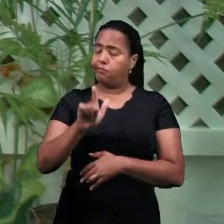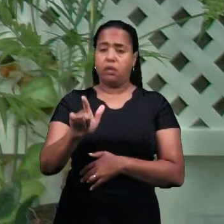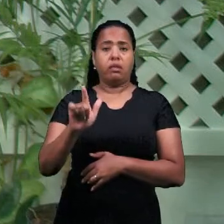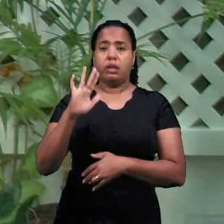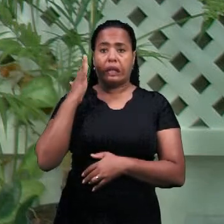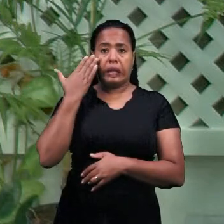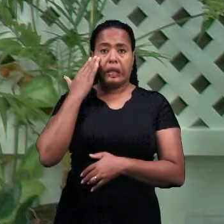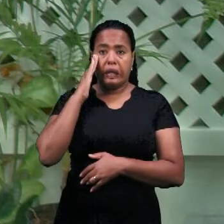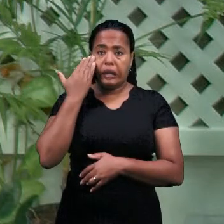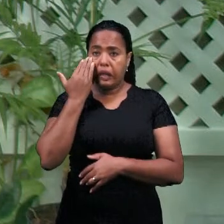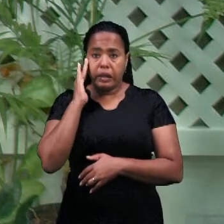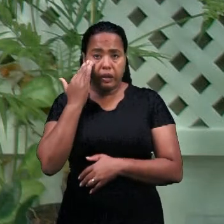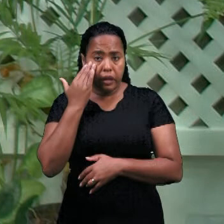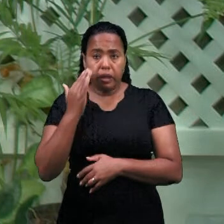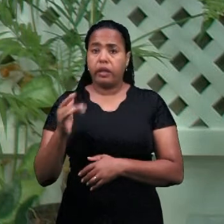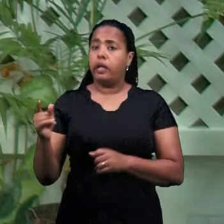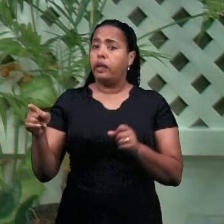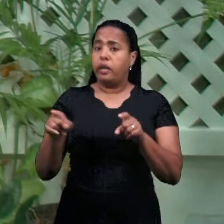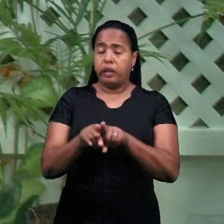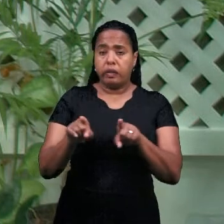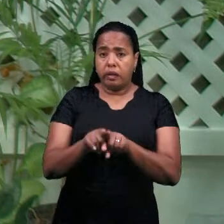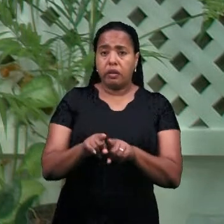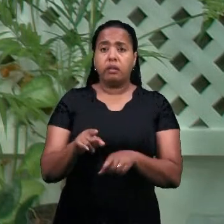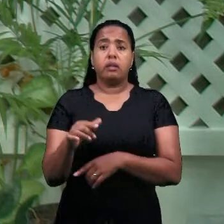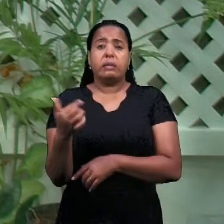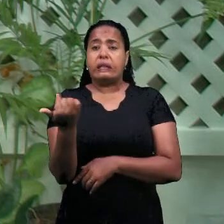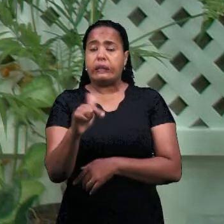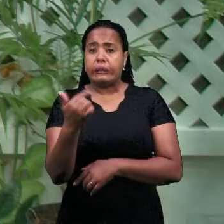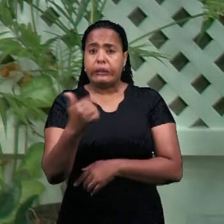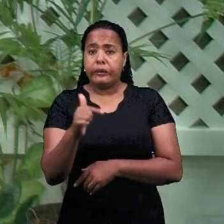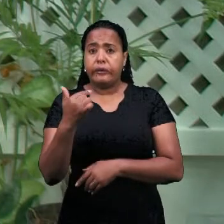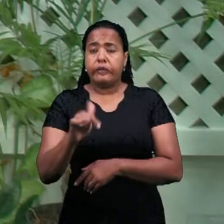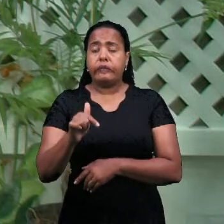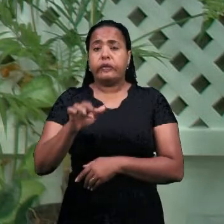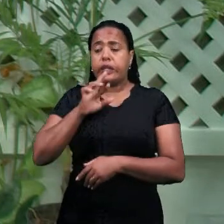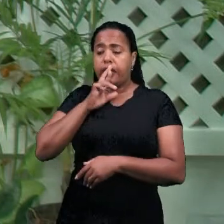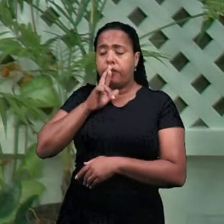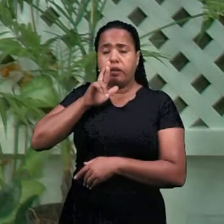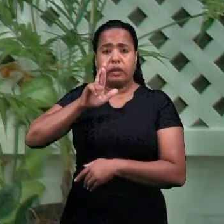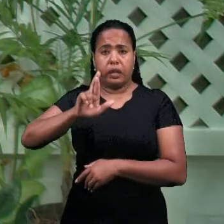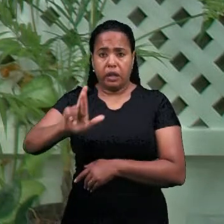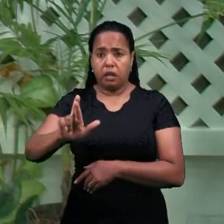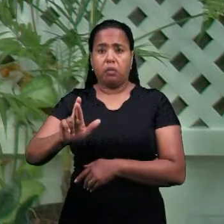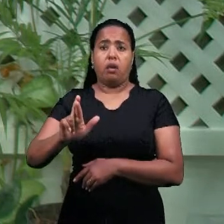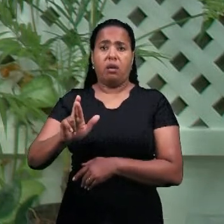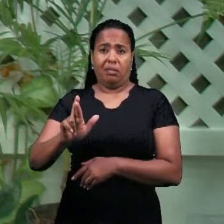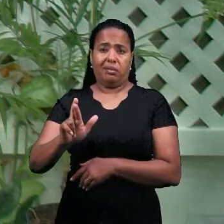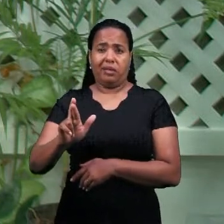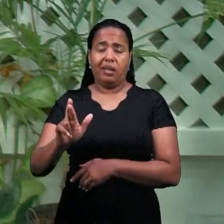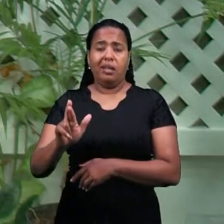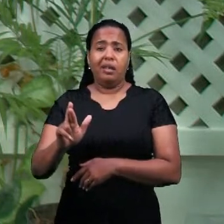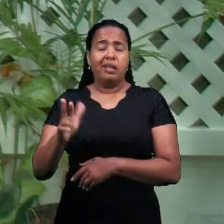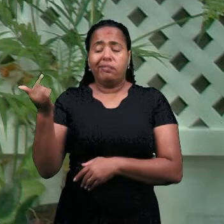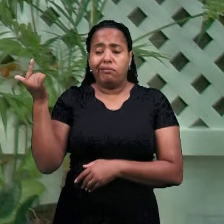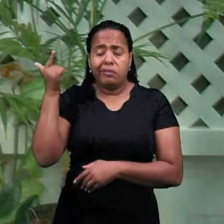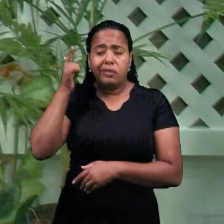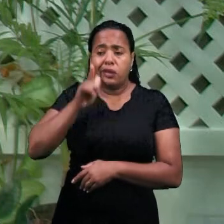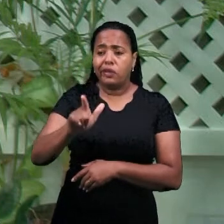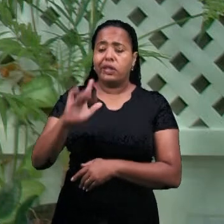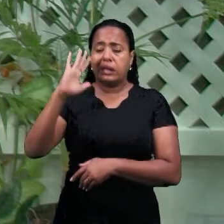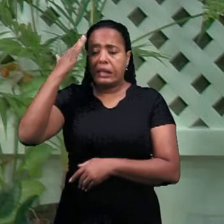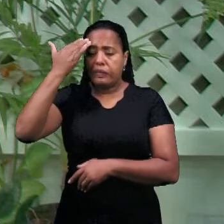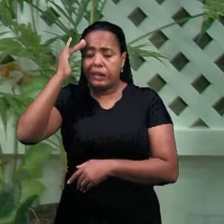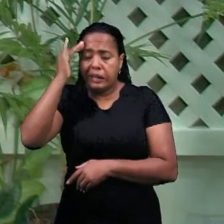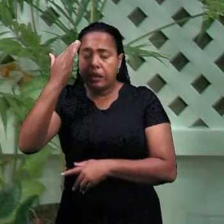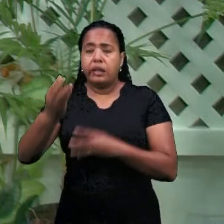pas à comprendre ou n'ont pas été touchés encore ou n'ont pas réussi à se localiser dans